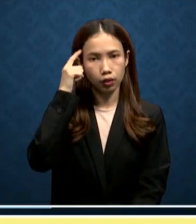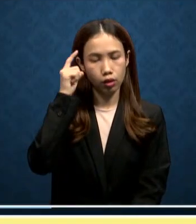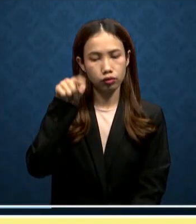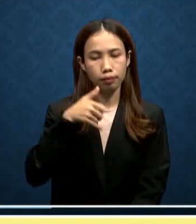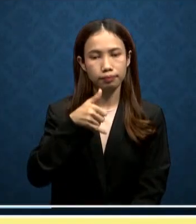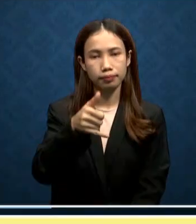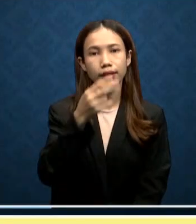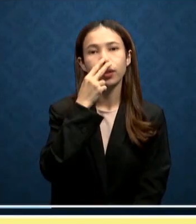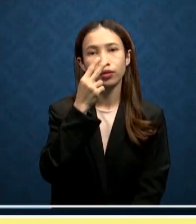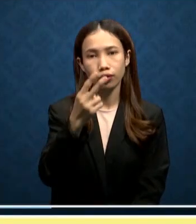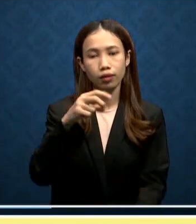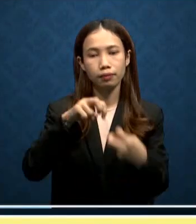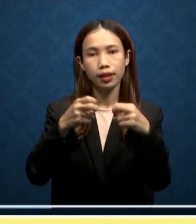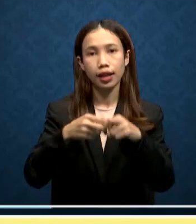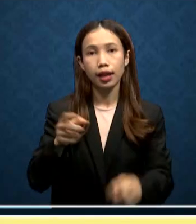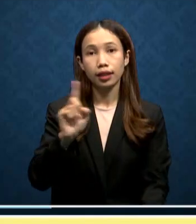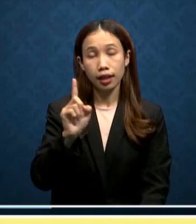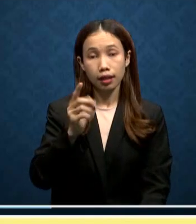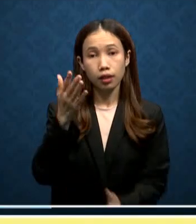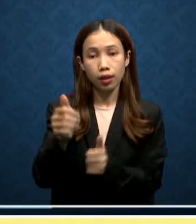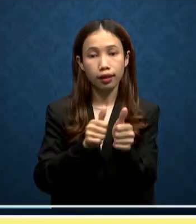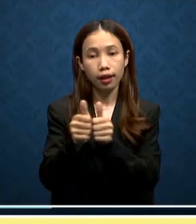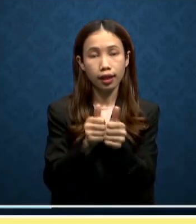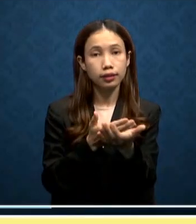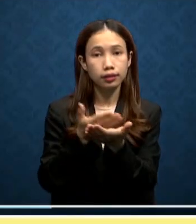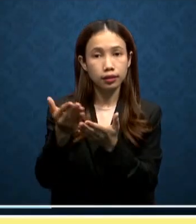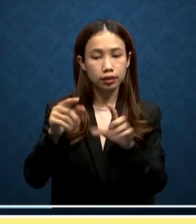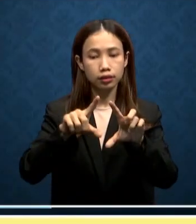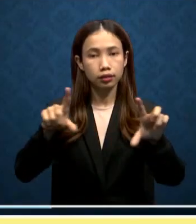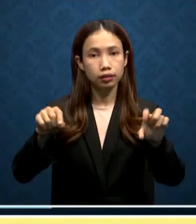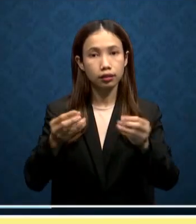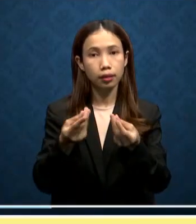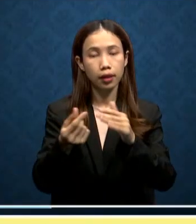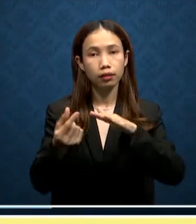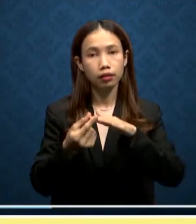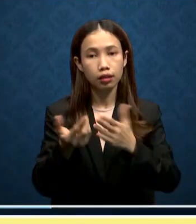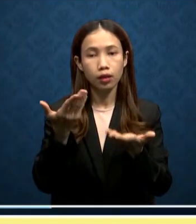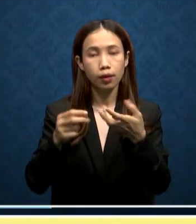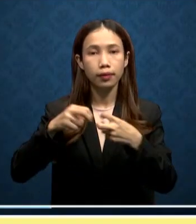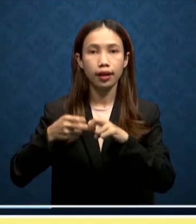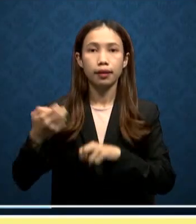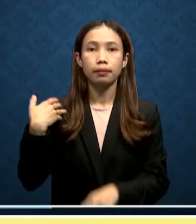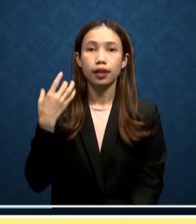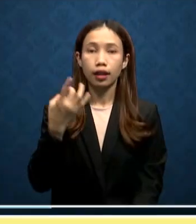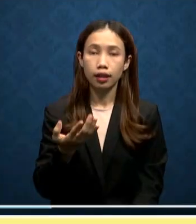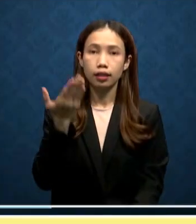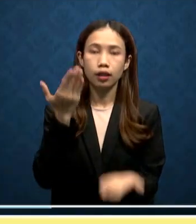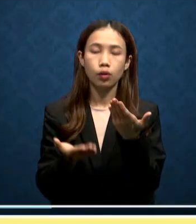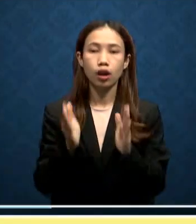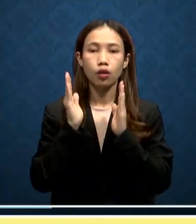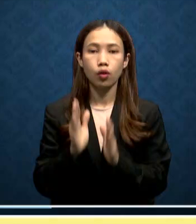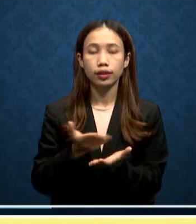ว่าเกิดจากเ่อการประมูลมันมันไม่รัดกุมพอหรือมันมีช่องโหว่หรือว่าเกิดจากไอ้ผู้ที่ประมูล